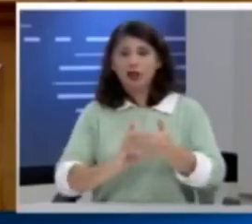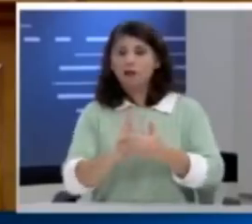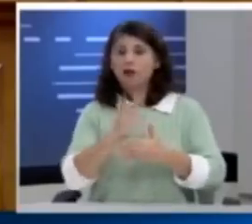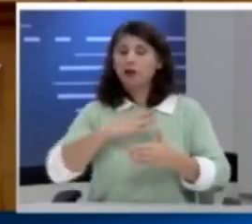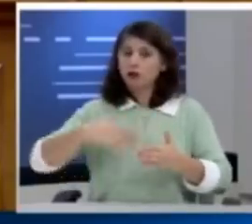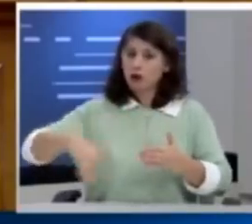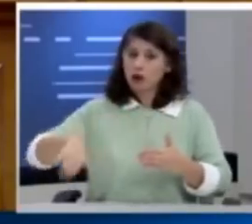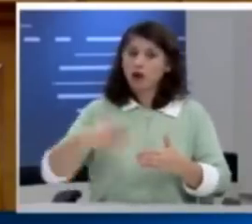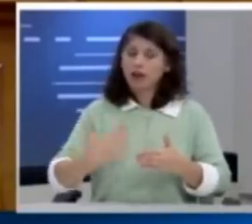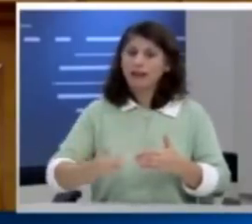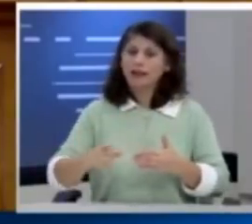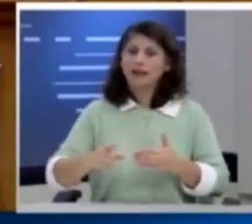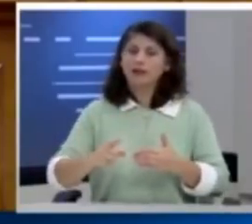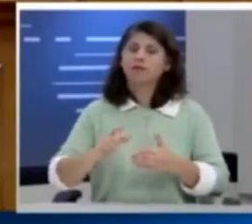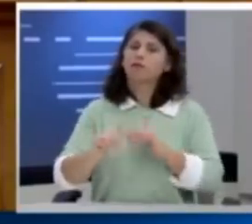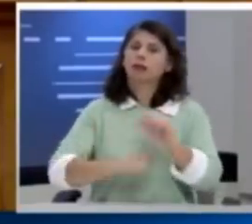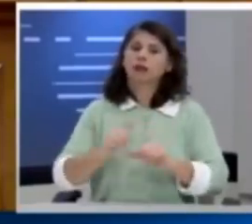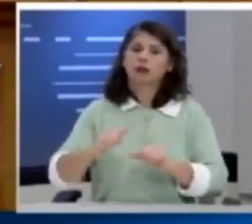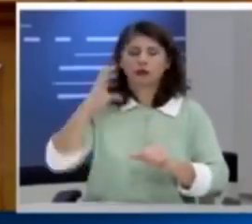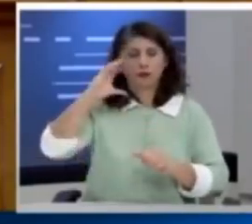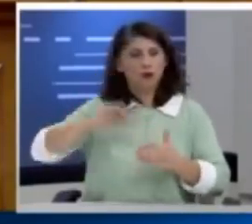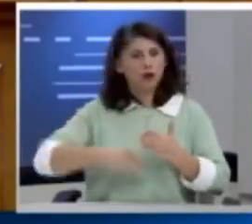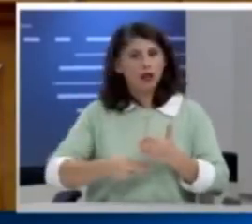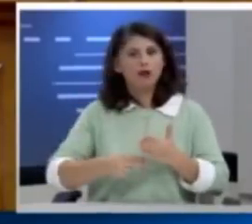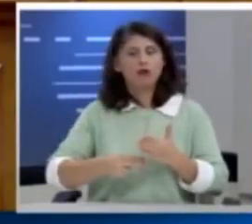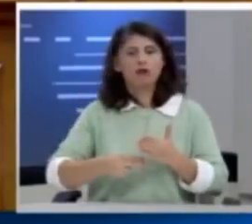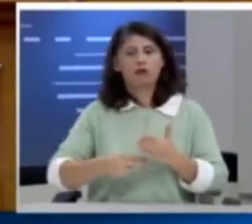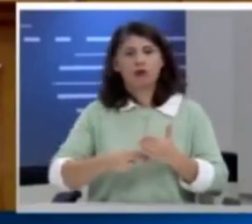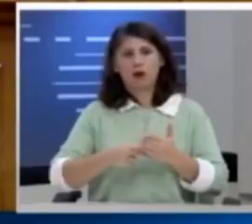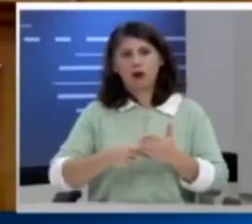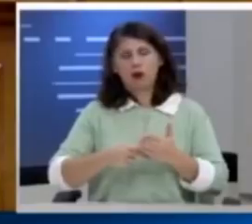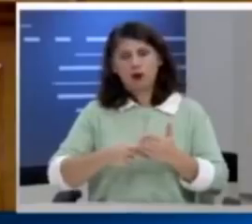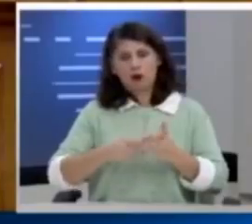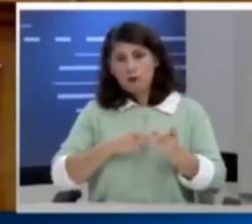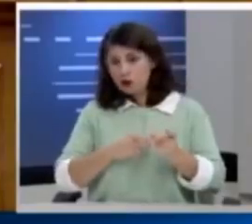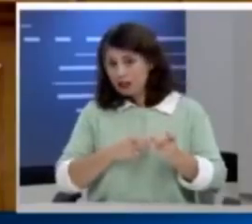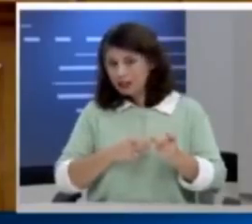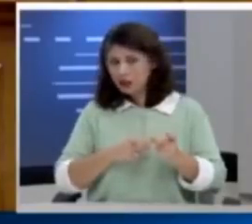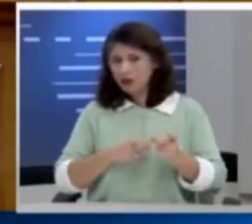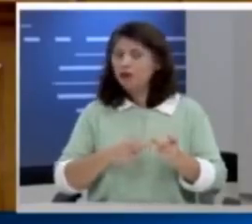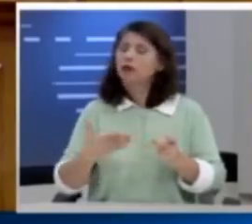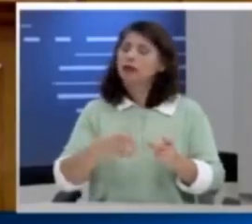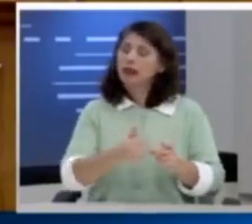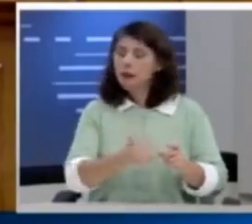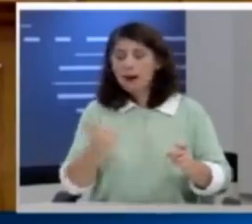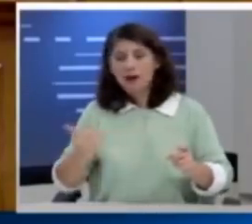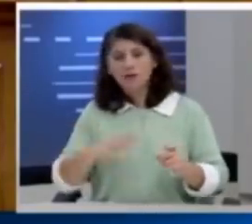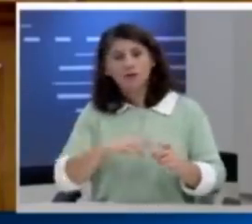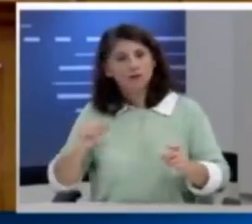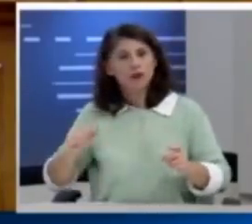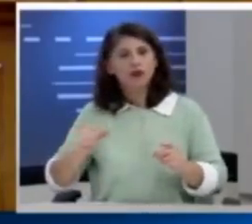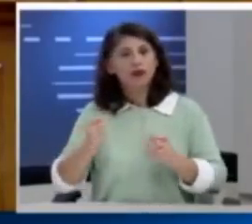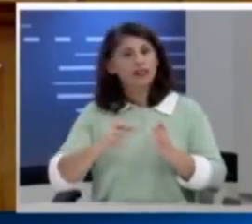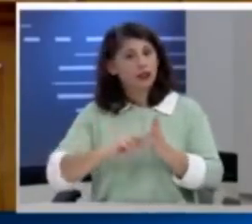Πρόοδος για το λαό είναι η ανατροπή του μνημονιακού και αντιλαϊκού οπλοστασίου για να ανακτήσουν οι εργαζόμενοι τις